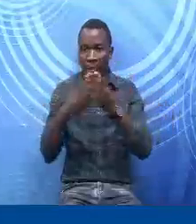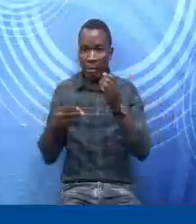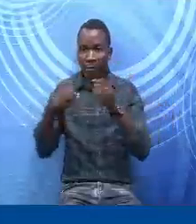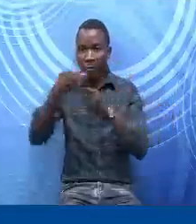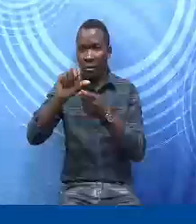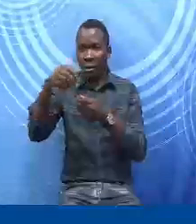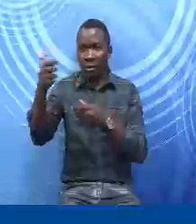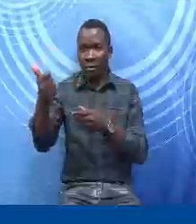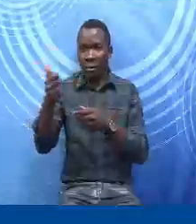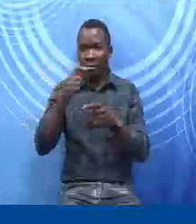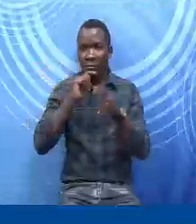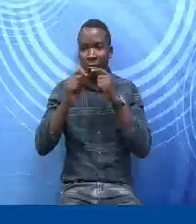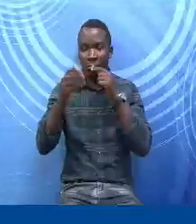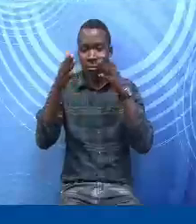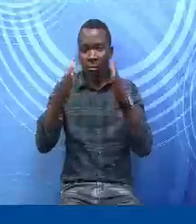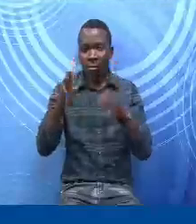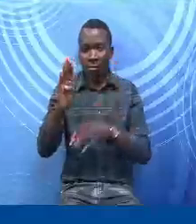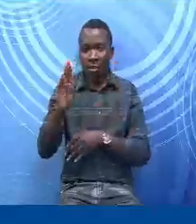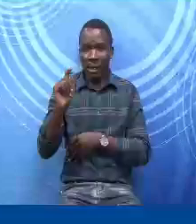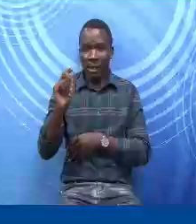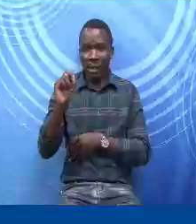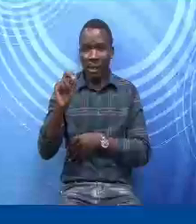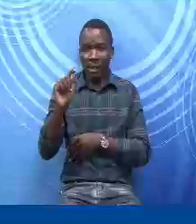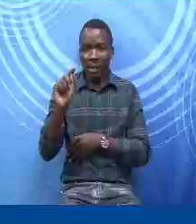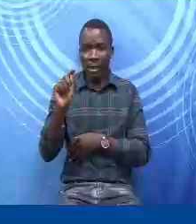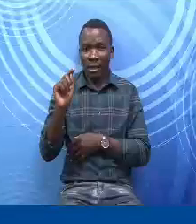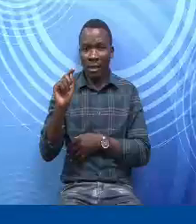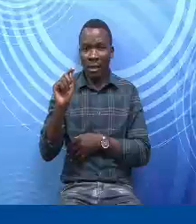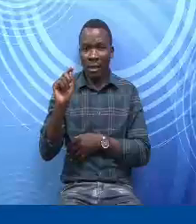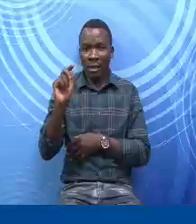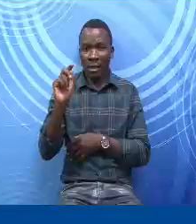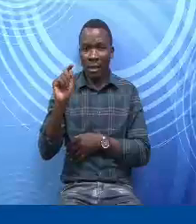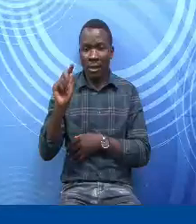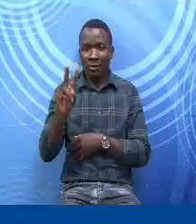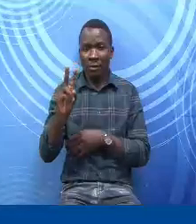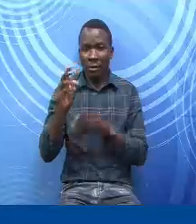ubona bagenda, BTN mu karere ka Ngoma.